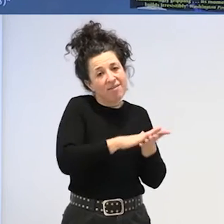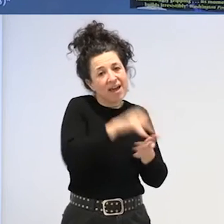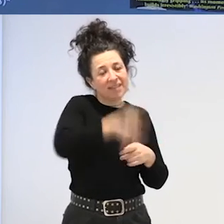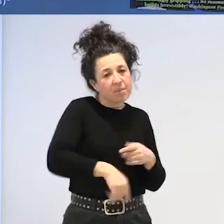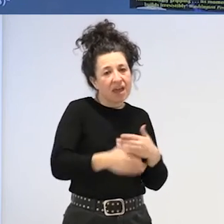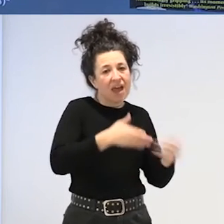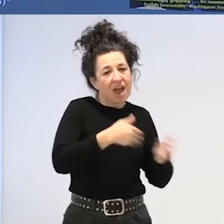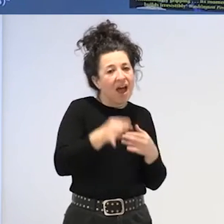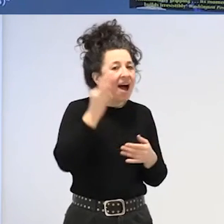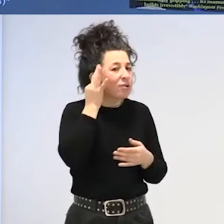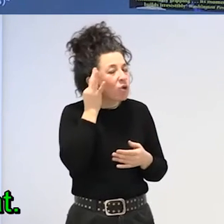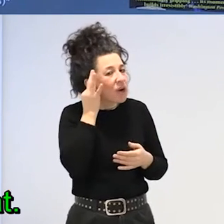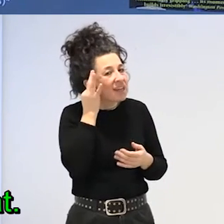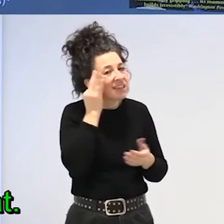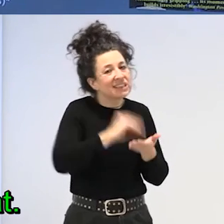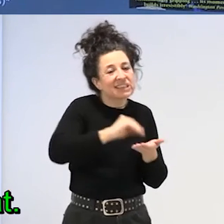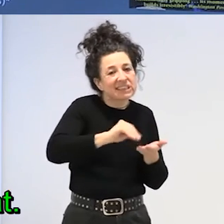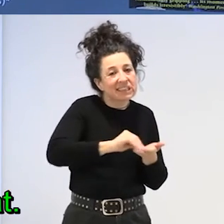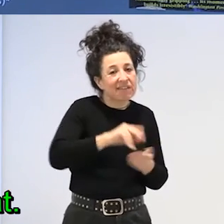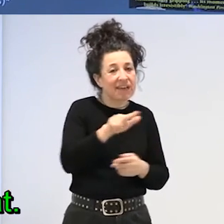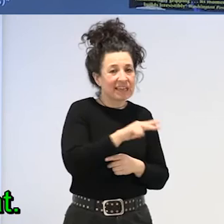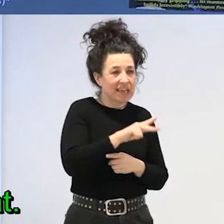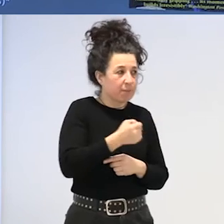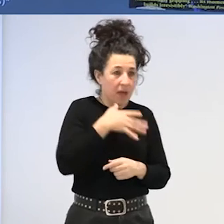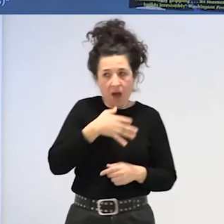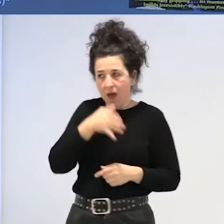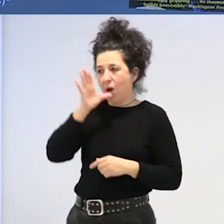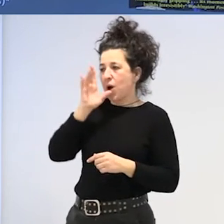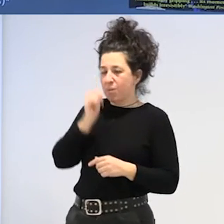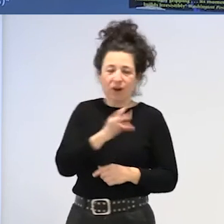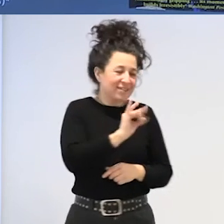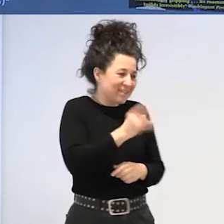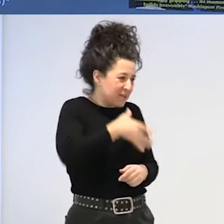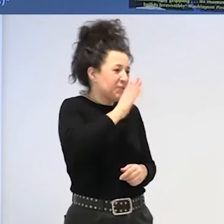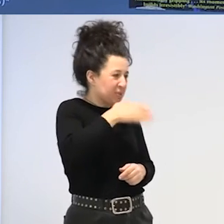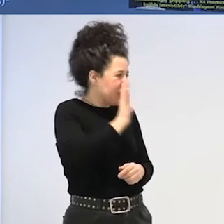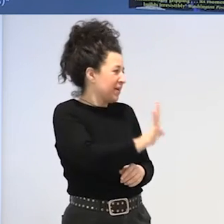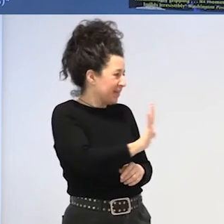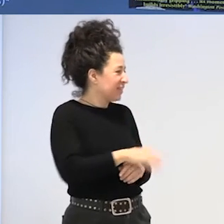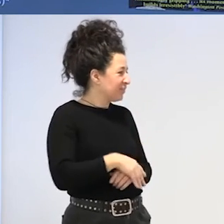pixkat jarraituz. Bai, hidratatu gana izan. Bai, hidratatu.